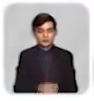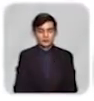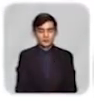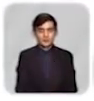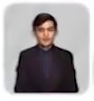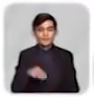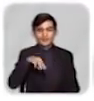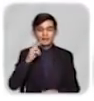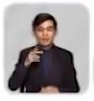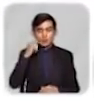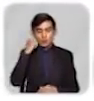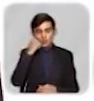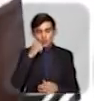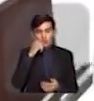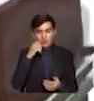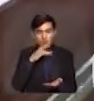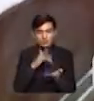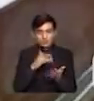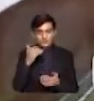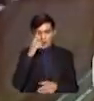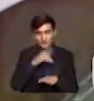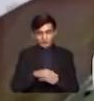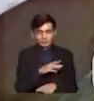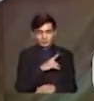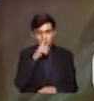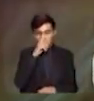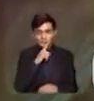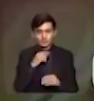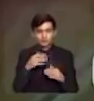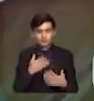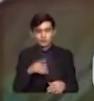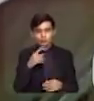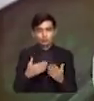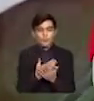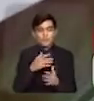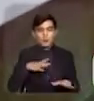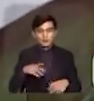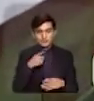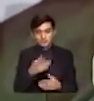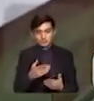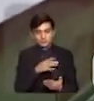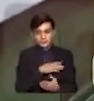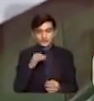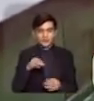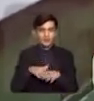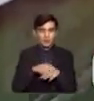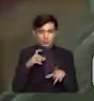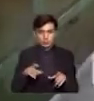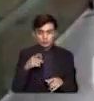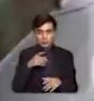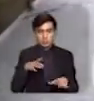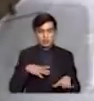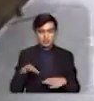Талдықорған қаласы әкімдігінің бір айға жуық уақыттан бері саудагерлерге ұсынып жатқан жаңа базары міне осы. Бірақ жиналғандар бұл жерде